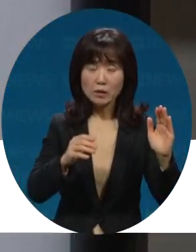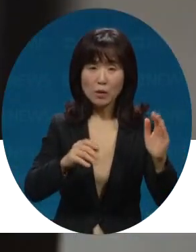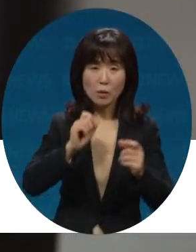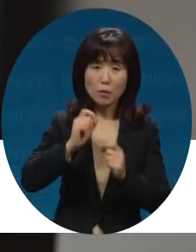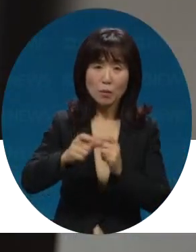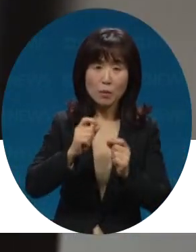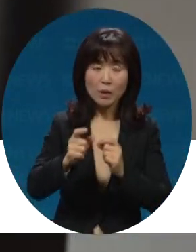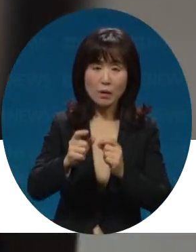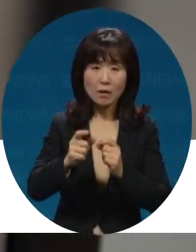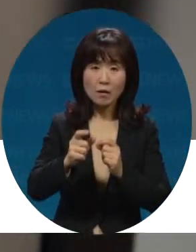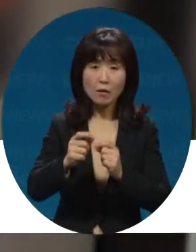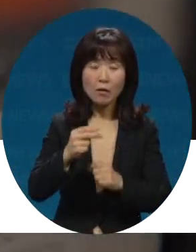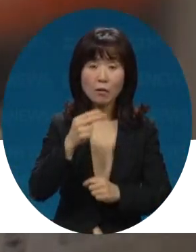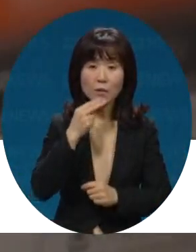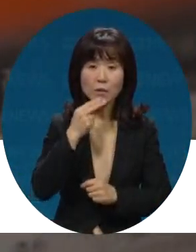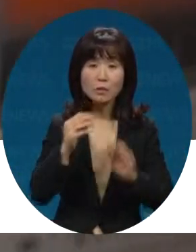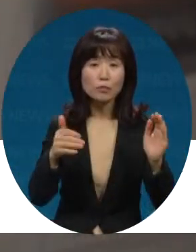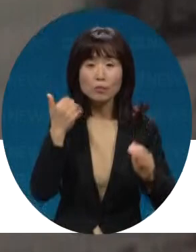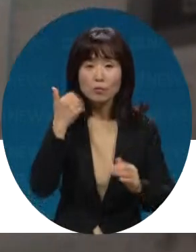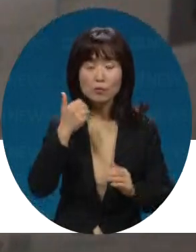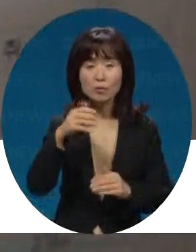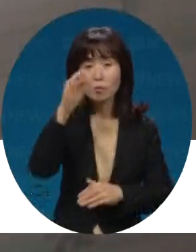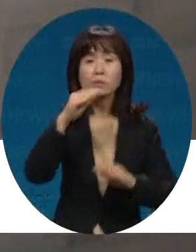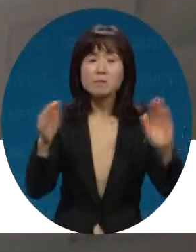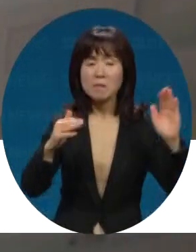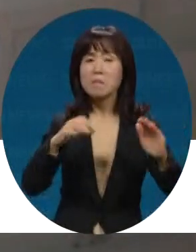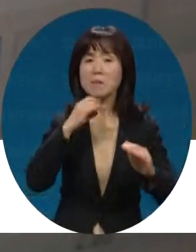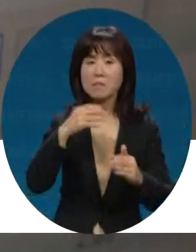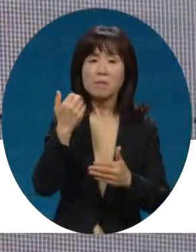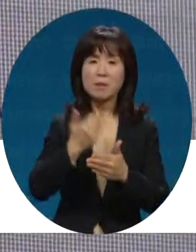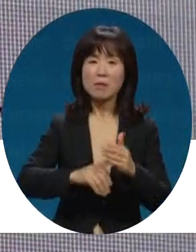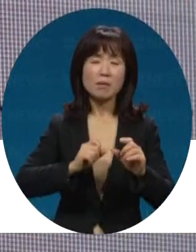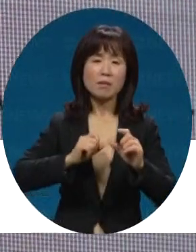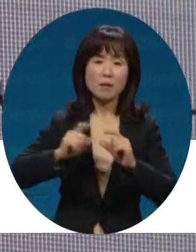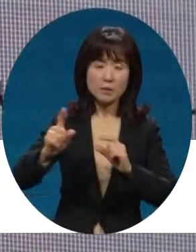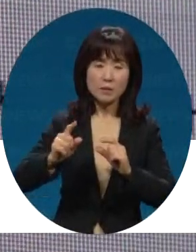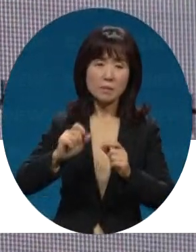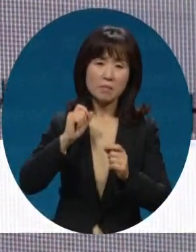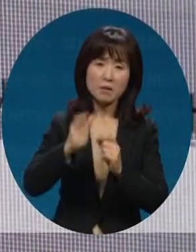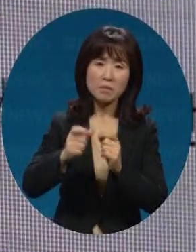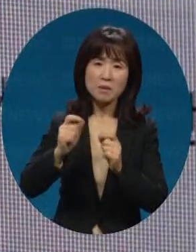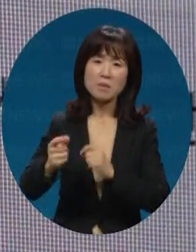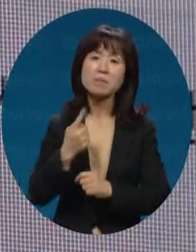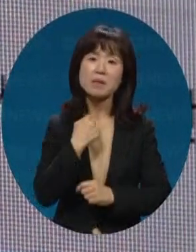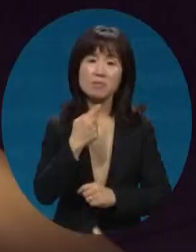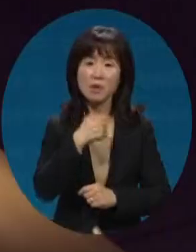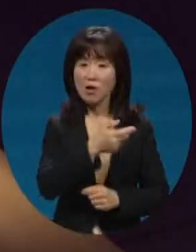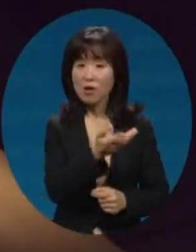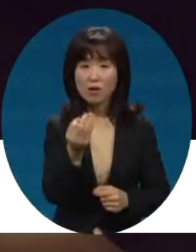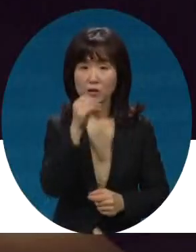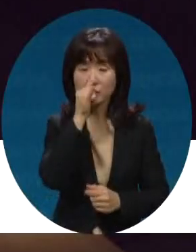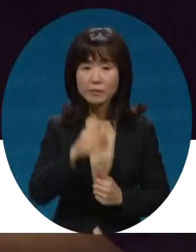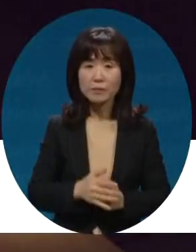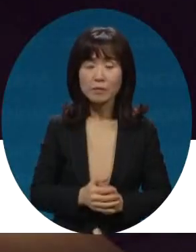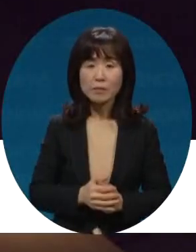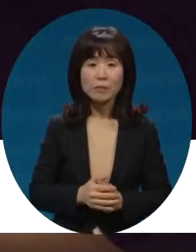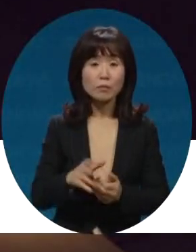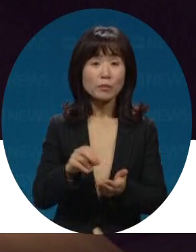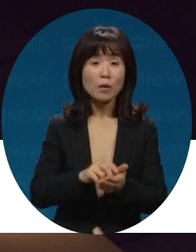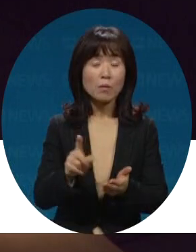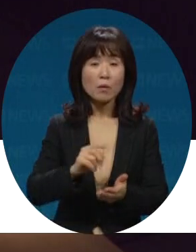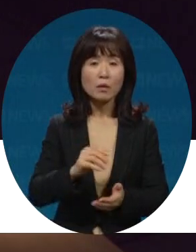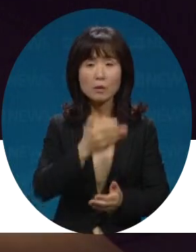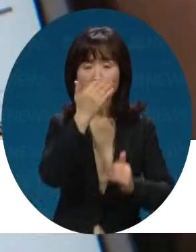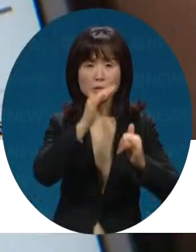하는 친구들이 모범생 뭐 이런 친구들 빼고는 다 한 번씩은 다 해봤거든요 문제는